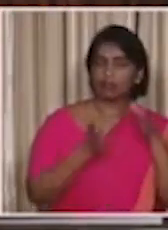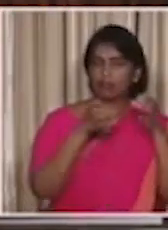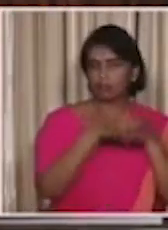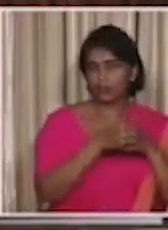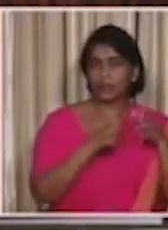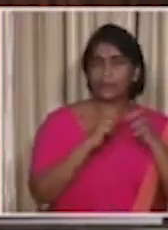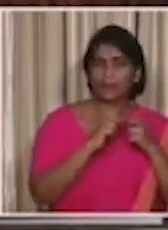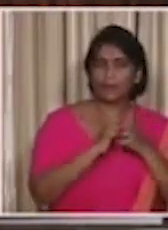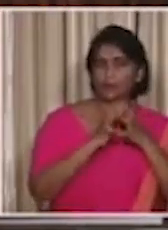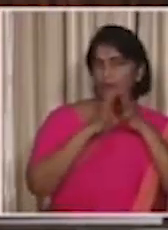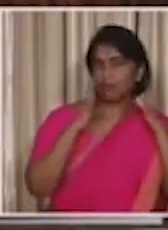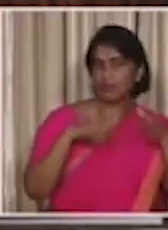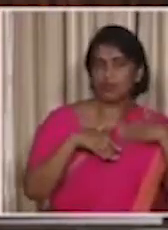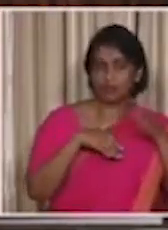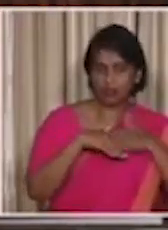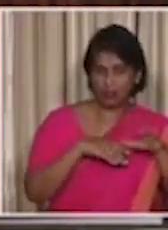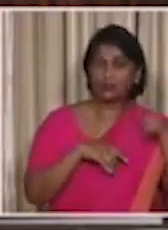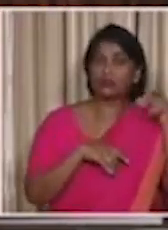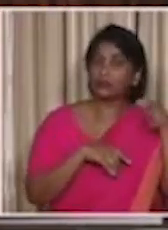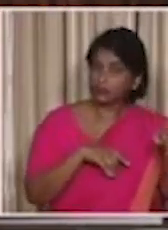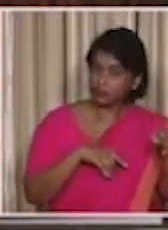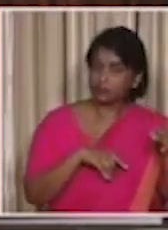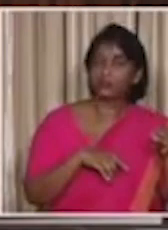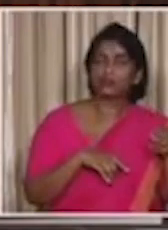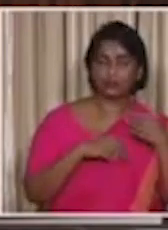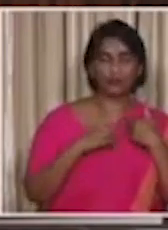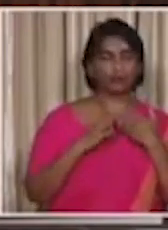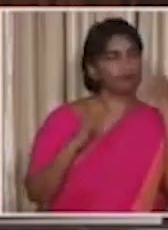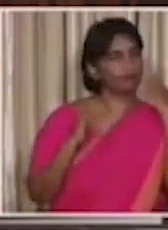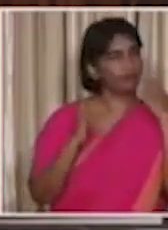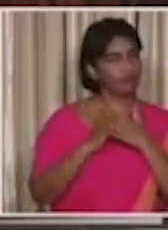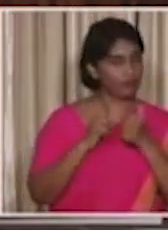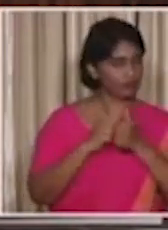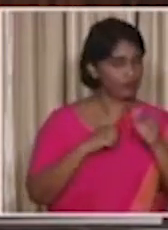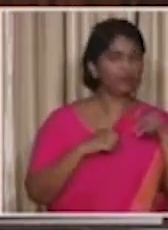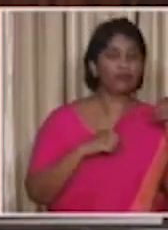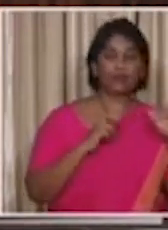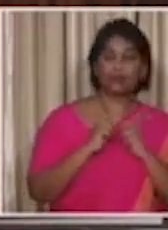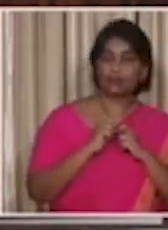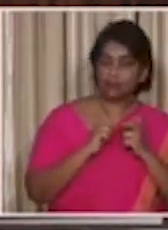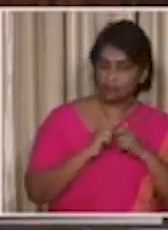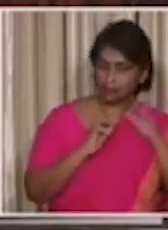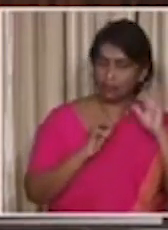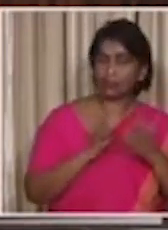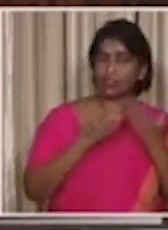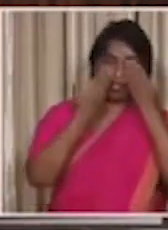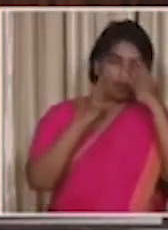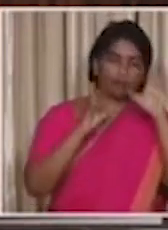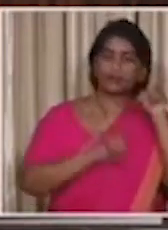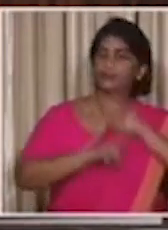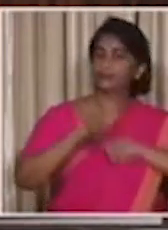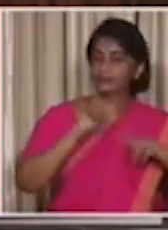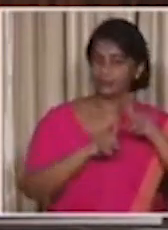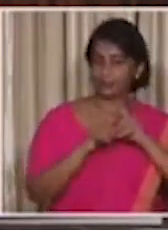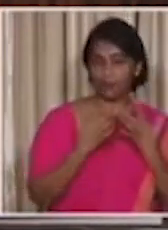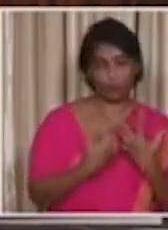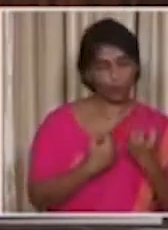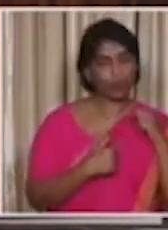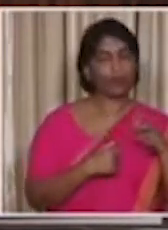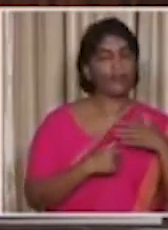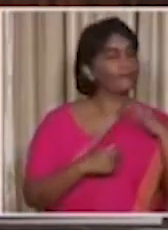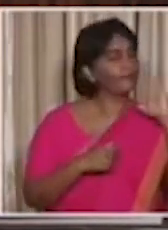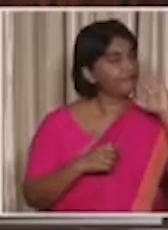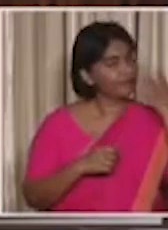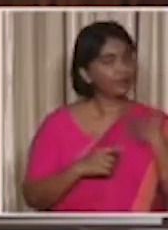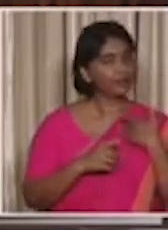ගැටලු ගණනාවකට මුහුණ දෙනවා. ඒ ගැනත් අපේ අවධානය යොමු කරනවා. ඒ ගැටලු ගැනත් විවෘත සාකච්ඡාවක් අවශ්‍යයි.